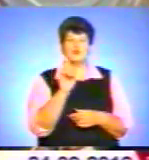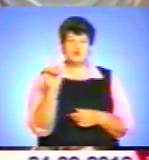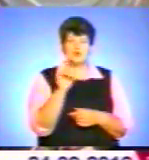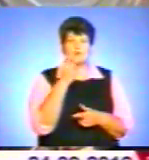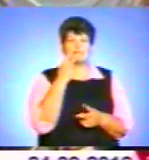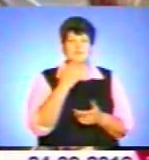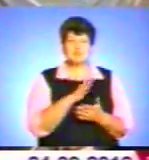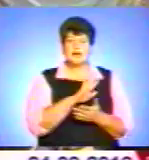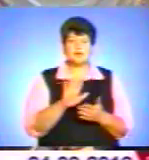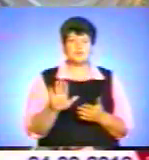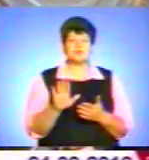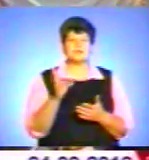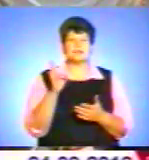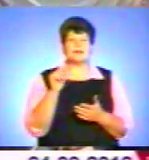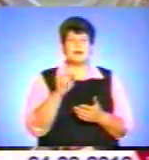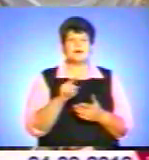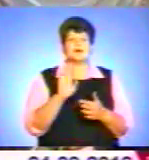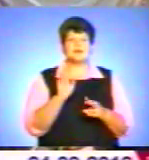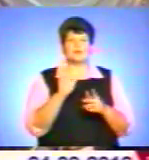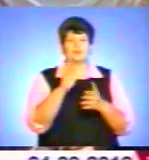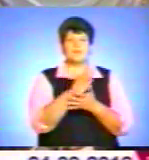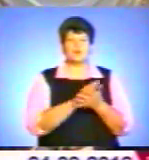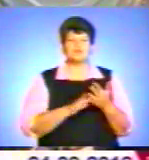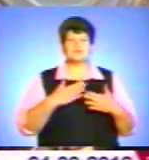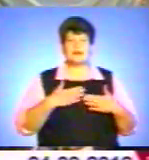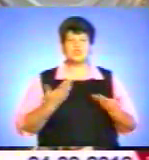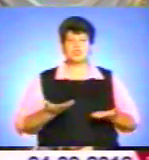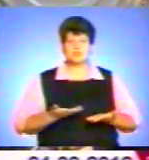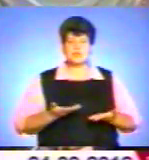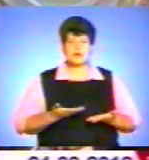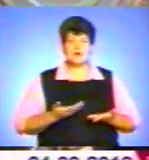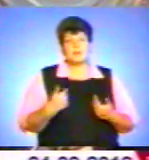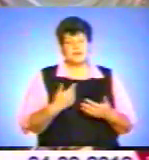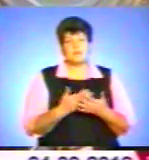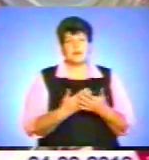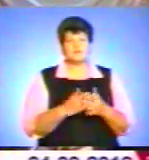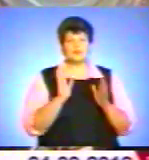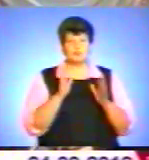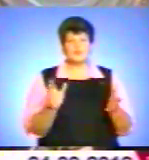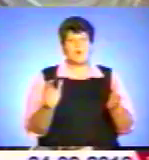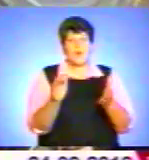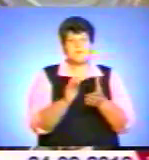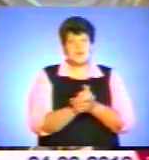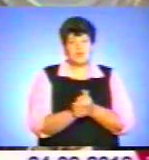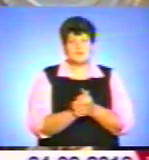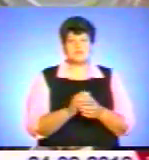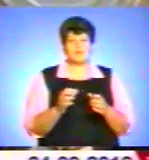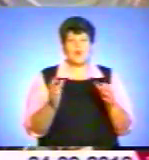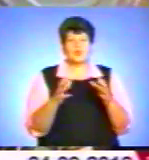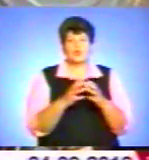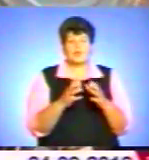незважаючи, як буде продовжуватися наше життя, ми напевно, що будемо об'єднуватися, гуртуватися